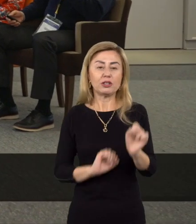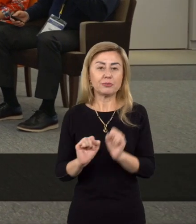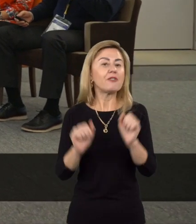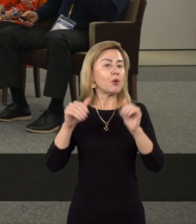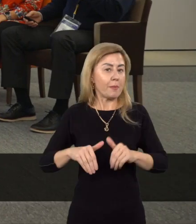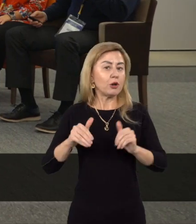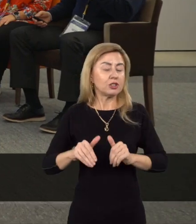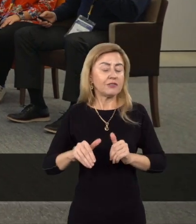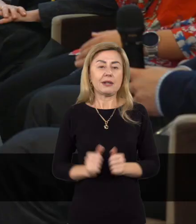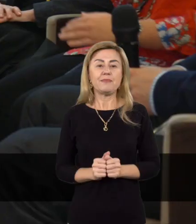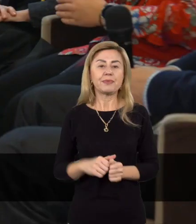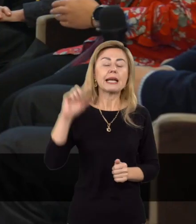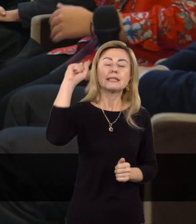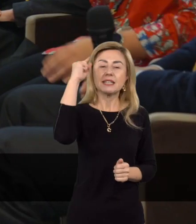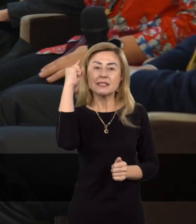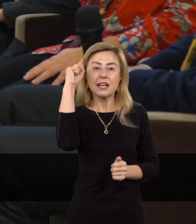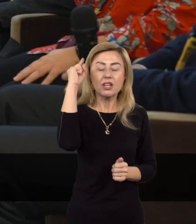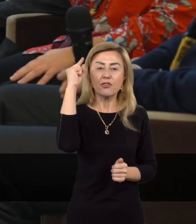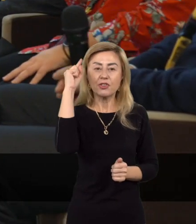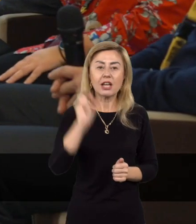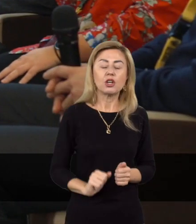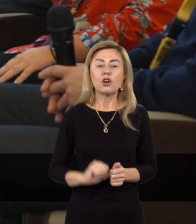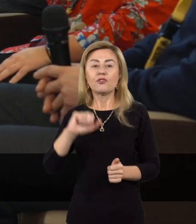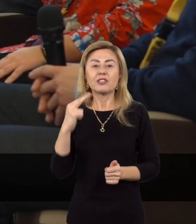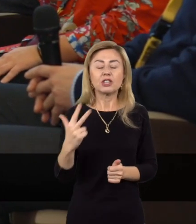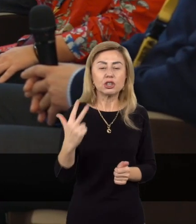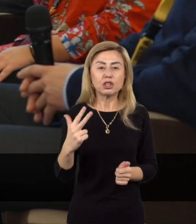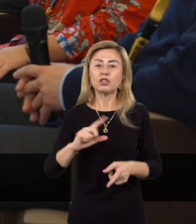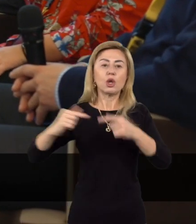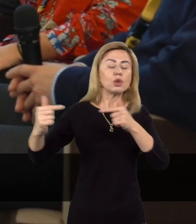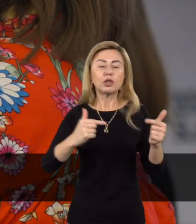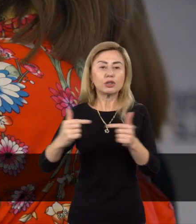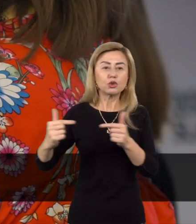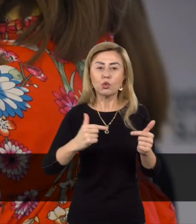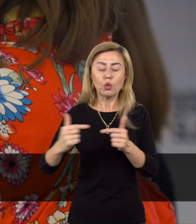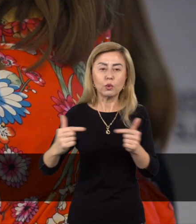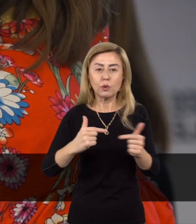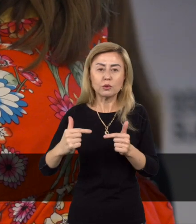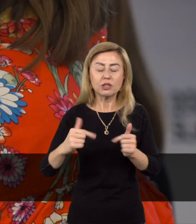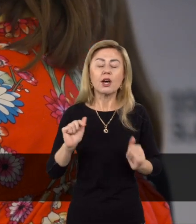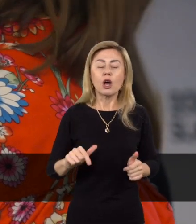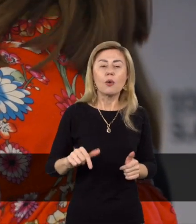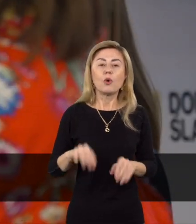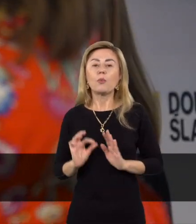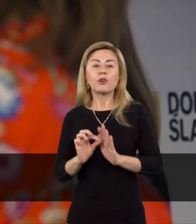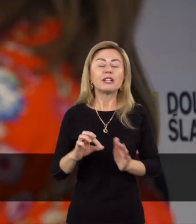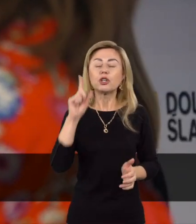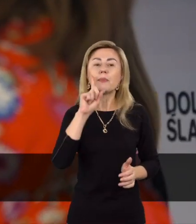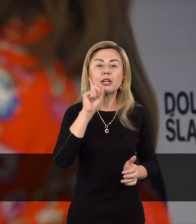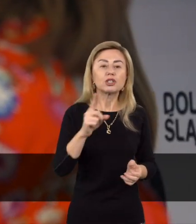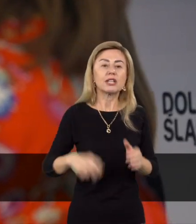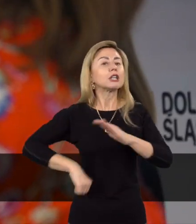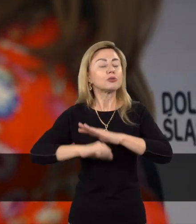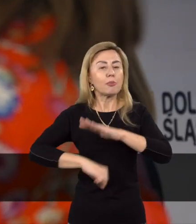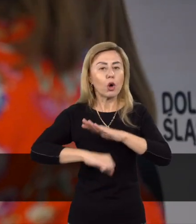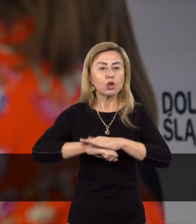jest dostępny? Zastanawiano się nad tym podczas trzeciego panelu, a poprowadził go Rafał Mikołajczyk, na co